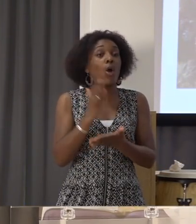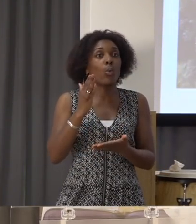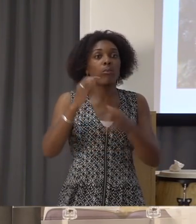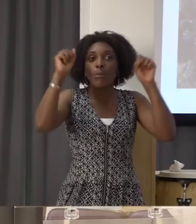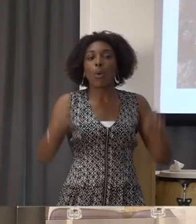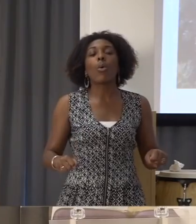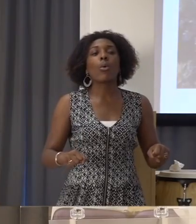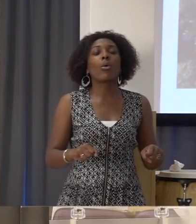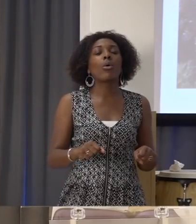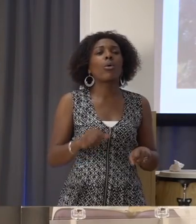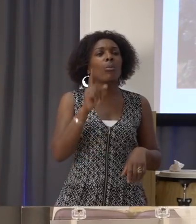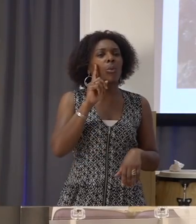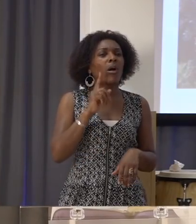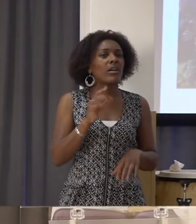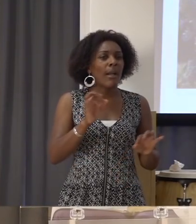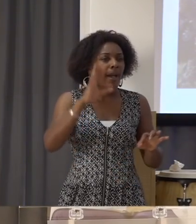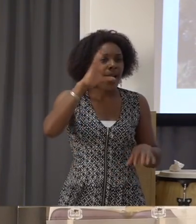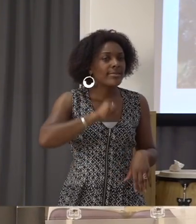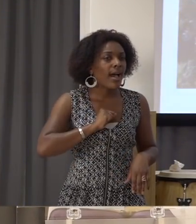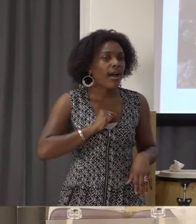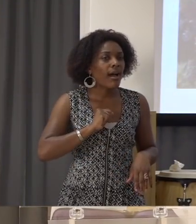Il n'y a rien de hasard dans ce monde.